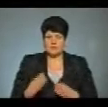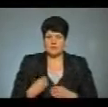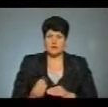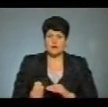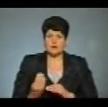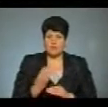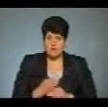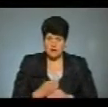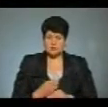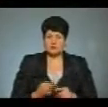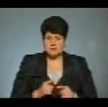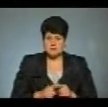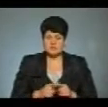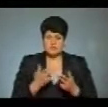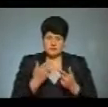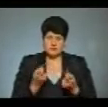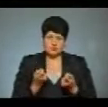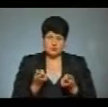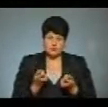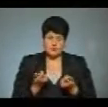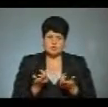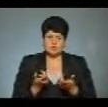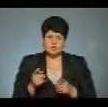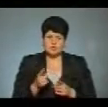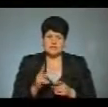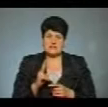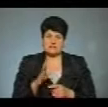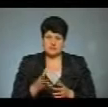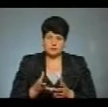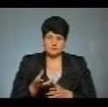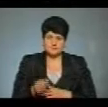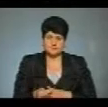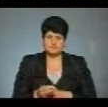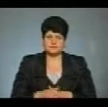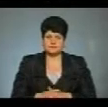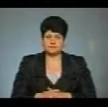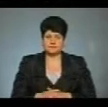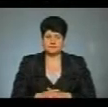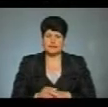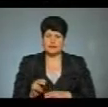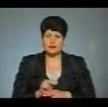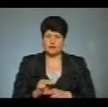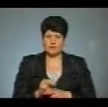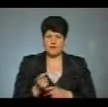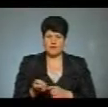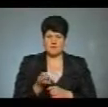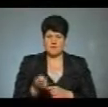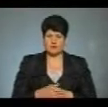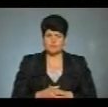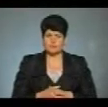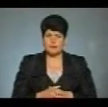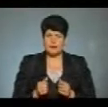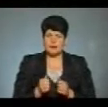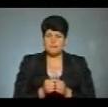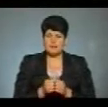то звичайно, можливо, трошки щось хоч за квартиру кинеш заплатити. Та й на лікування мало. Біля